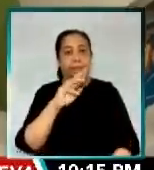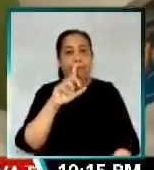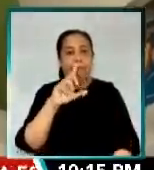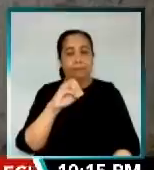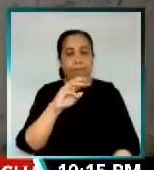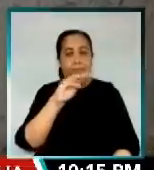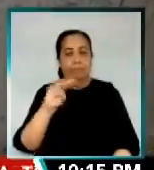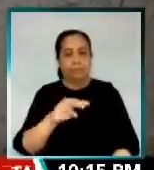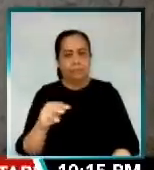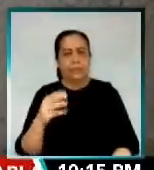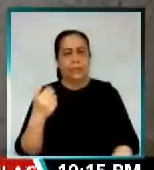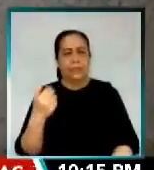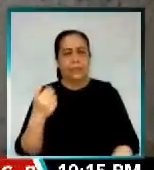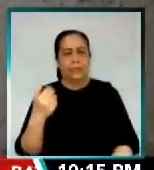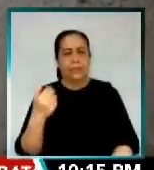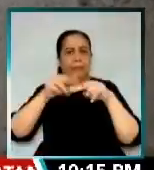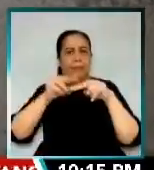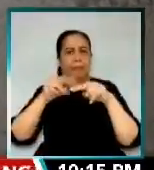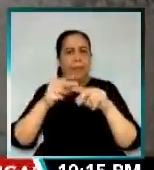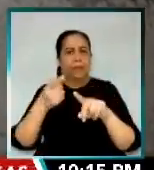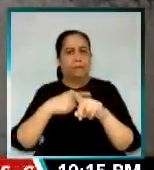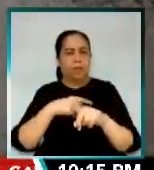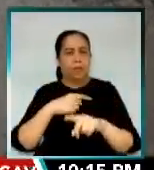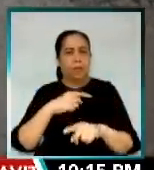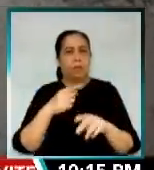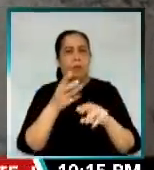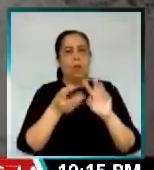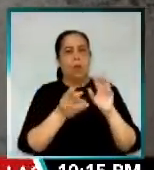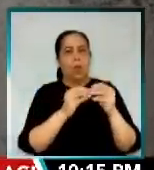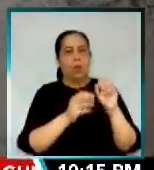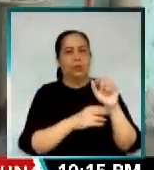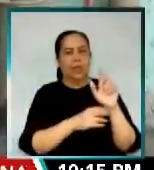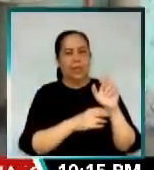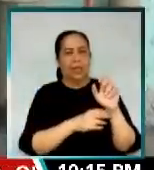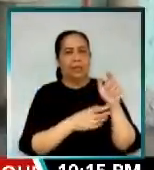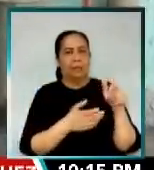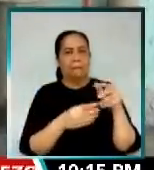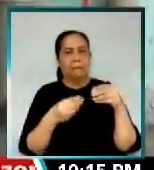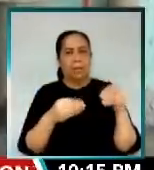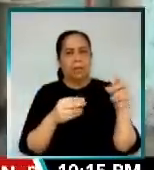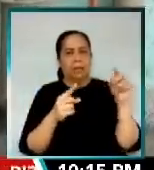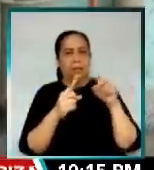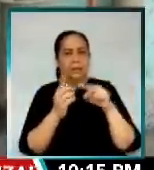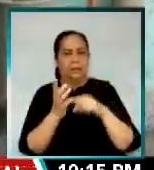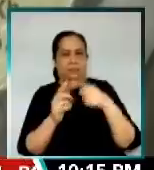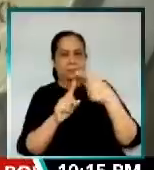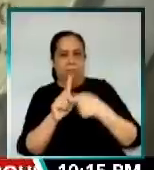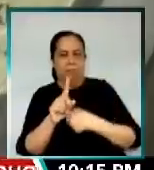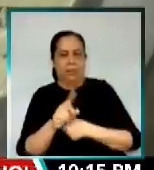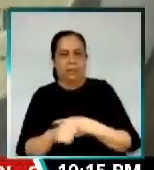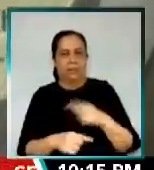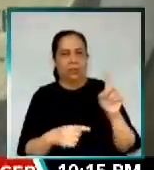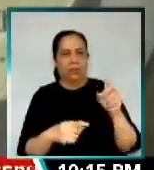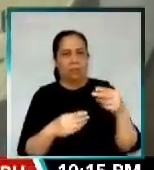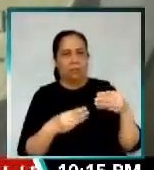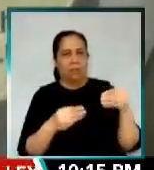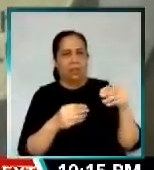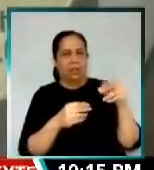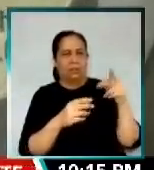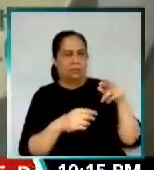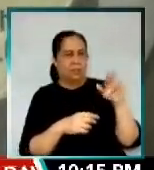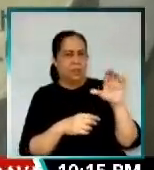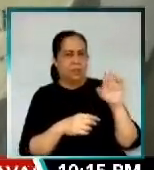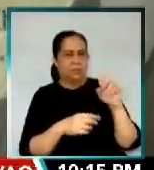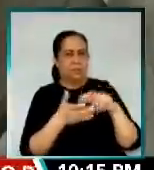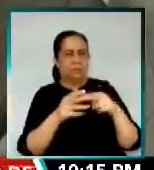ng kuryente mula sa wholesale electricity spot market ngayong buwan. Spot market prices, nakikita natin na pataas siya. Now,